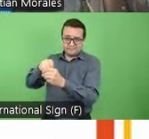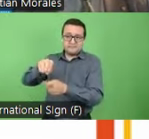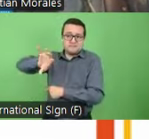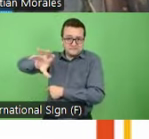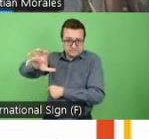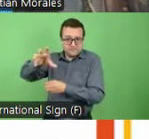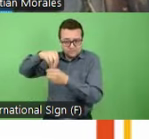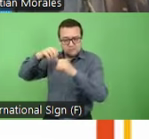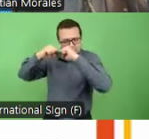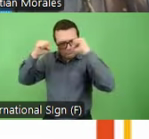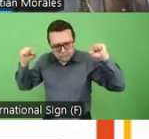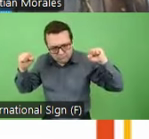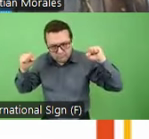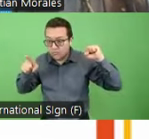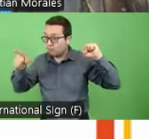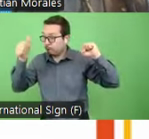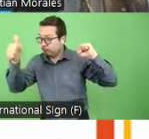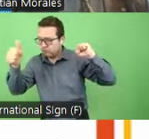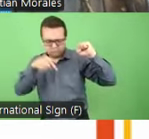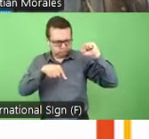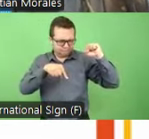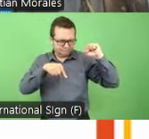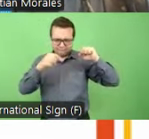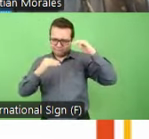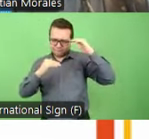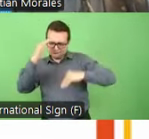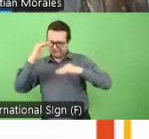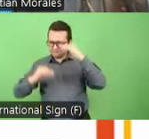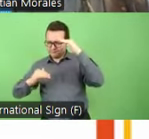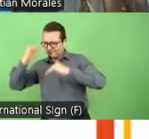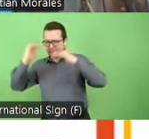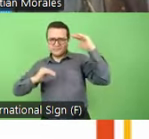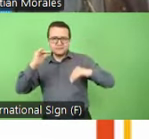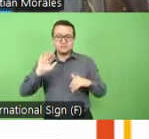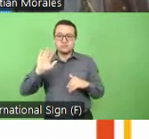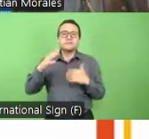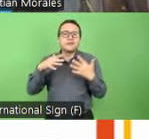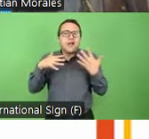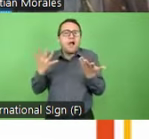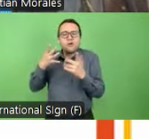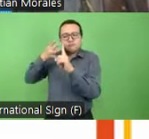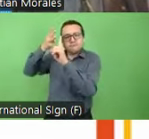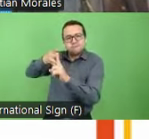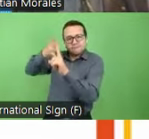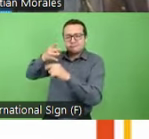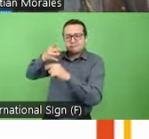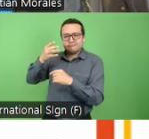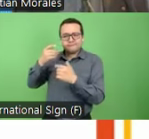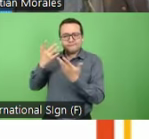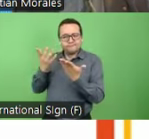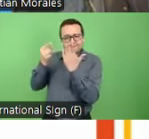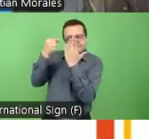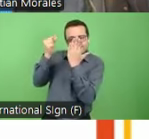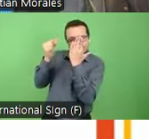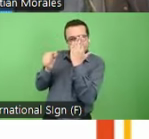entre una les pays. dimensión de C'est une evaluación del dimension desempeño de los servicios d'évaluation de los sistemas de de la salud, performance des services des systèmes de la